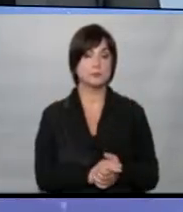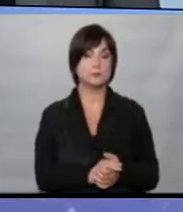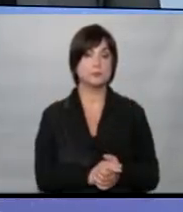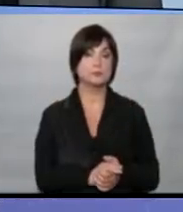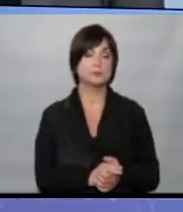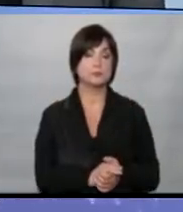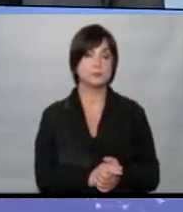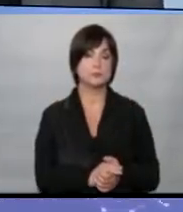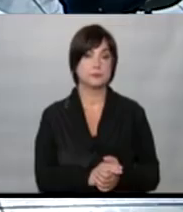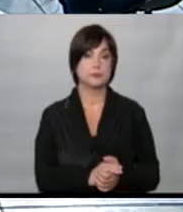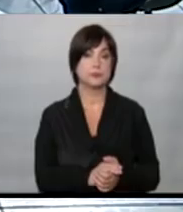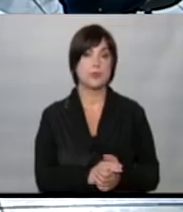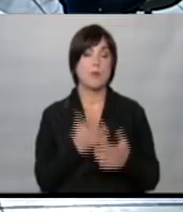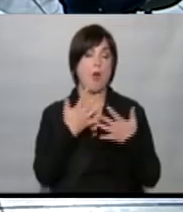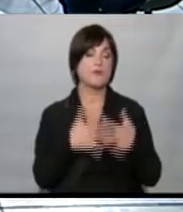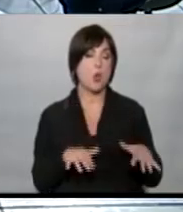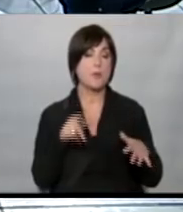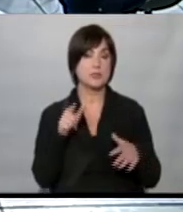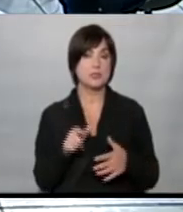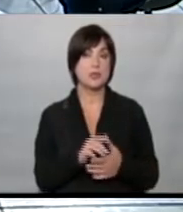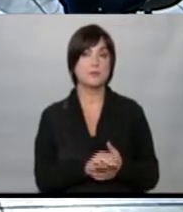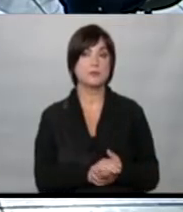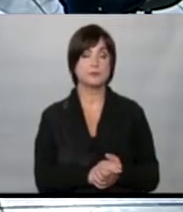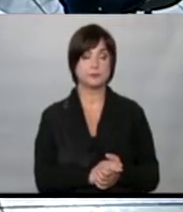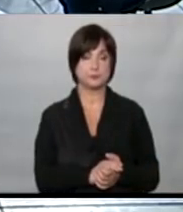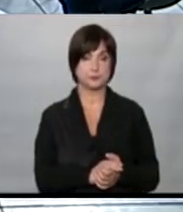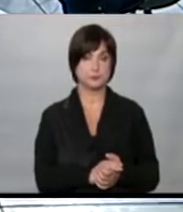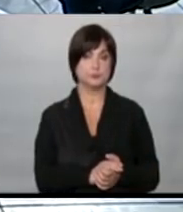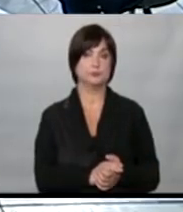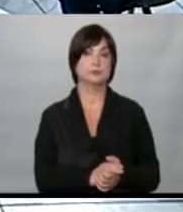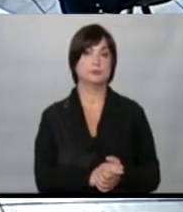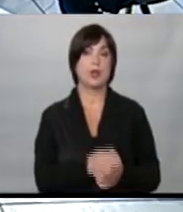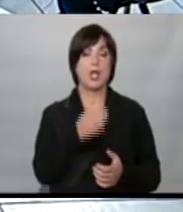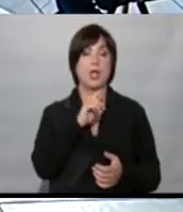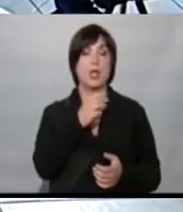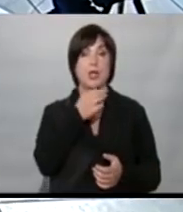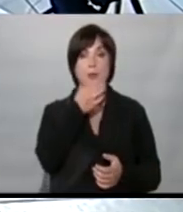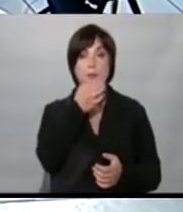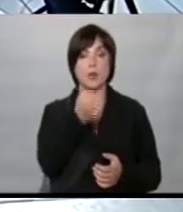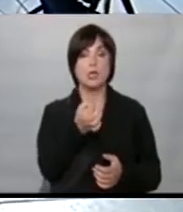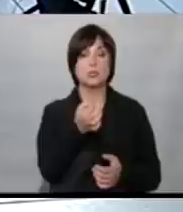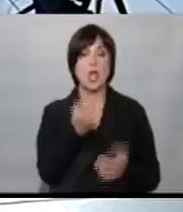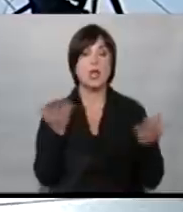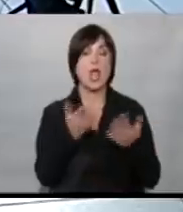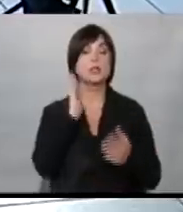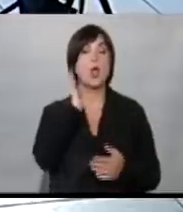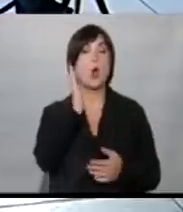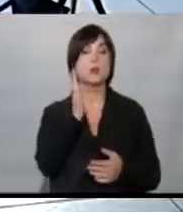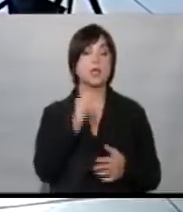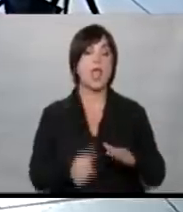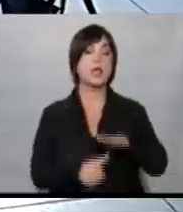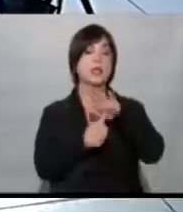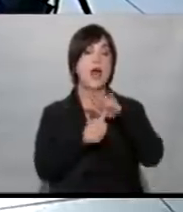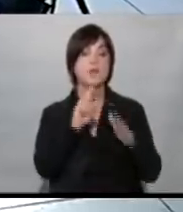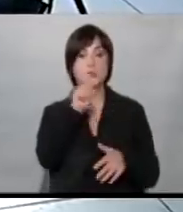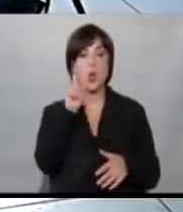прасе? Добро. По автоматизам. Зошто ние да сме 13-то прашање што не ми одговара? Каде? Каде одиме? Главното